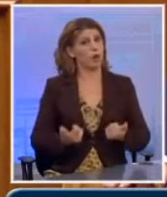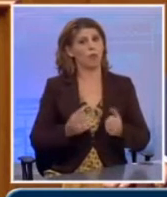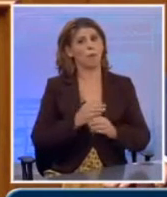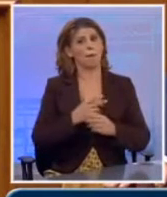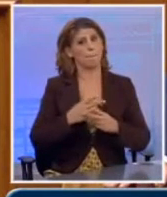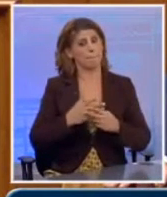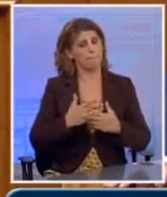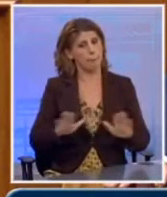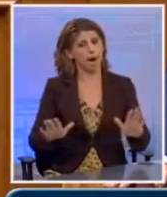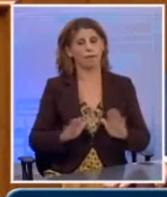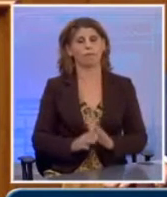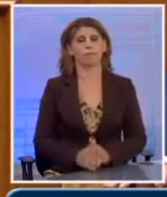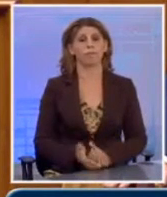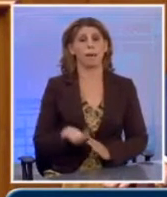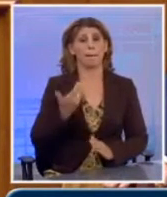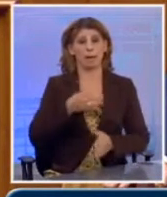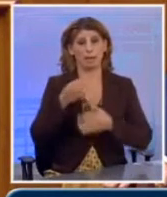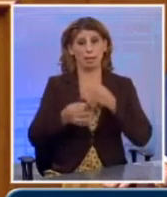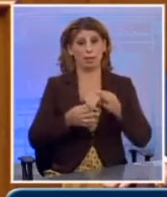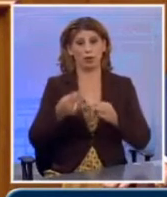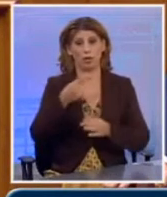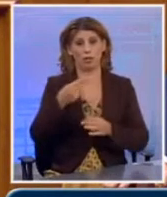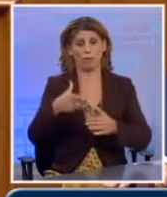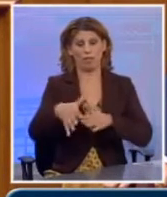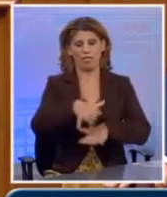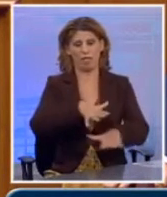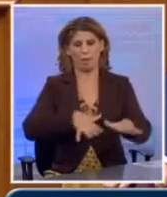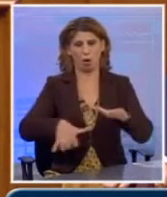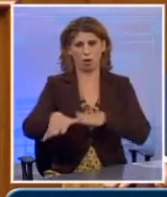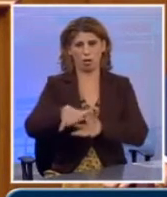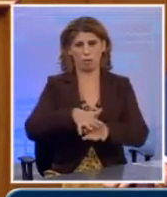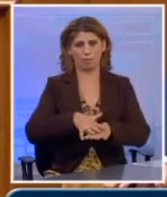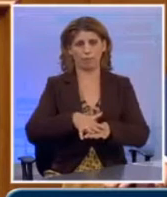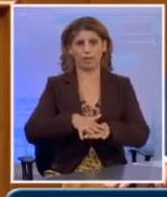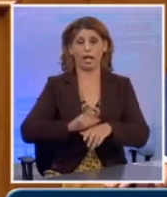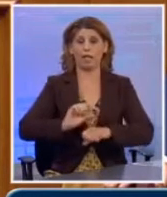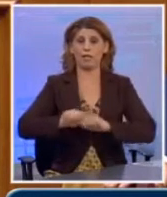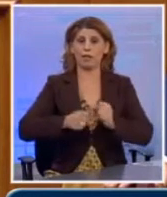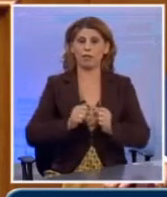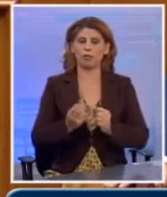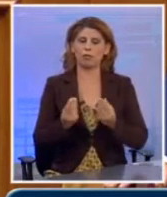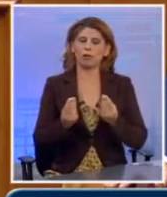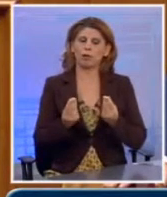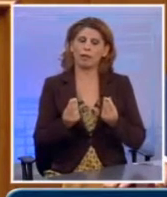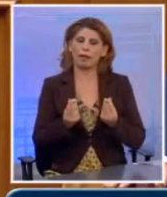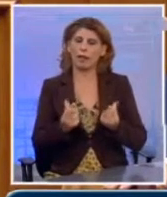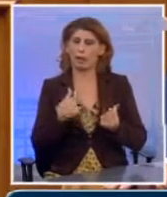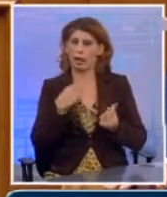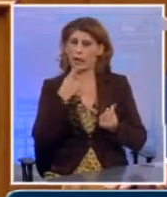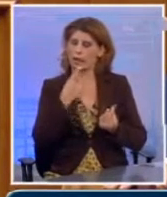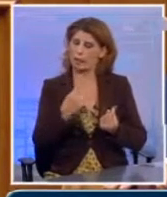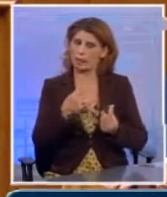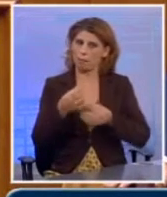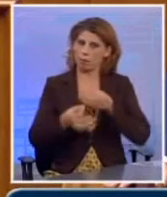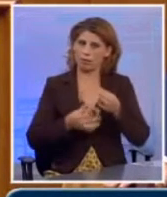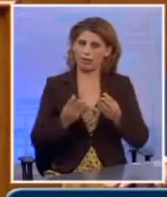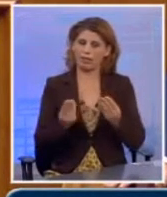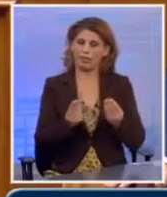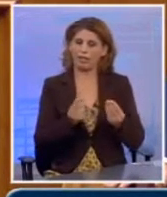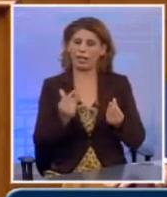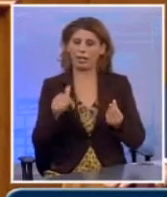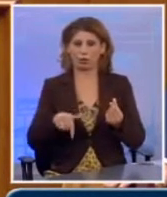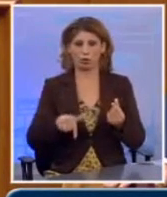Πριν αναφερθώ στη διαπλοκή, θα προσπαθήσω με πολύ διακριτικότητα και θα εξηγήσω το λόγο γιατί θα είμαι διακριτικό